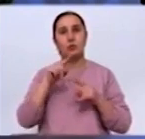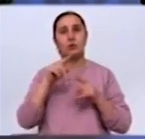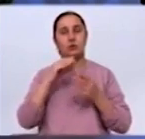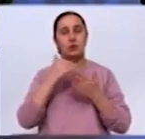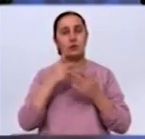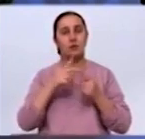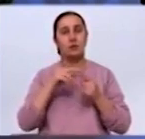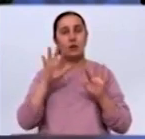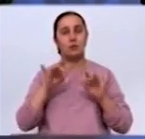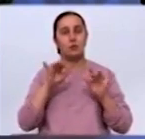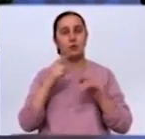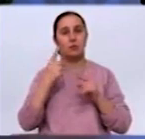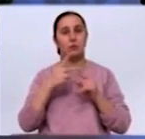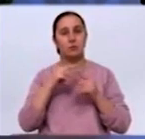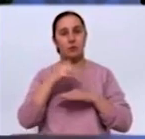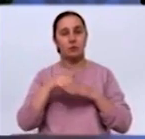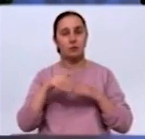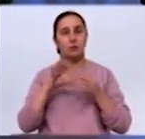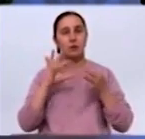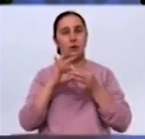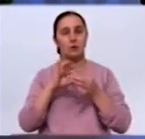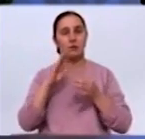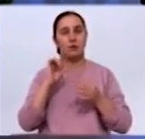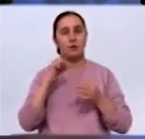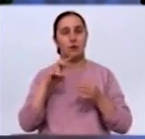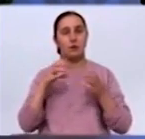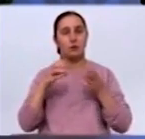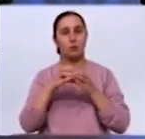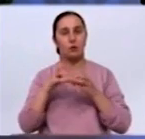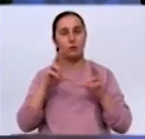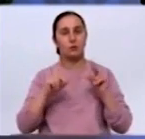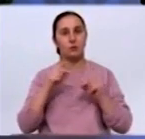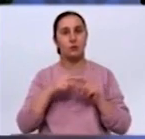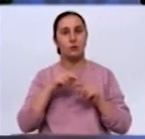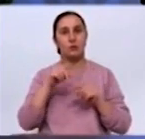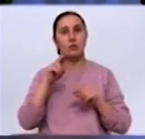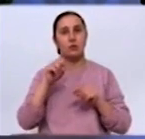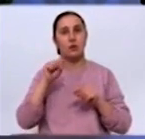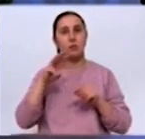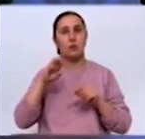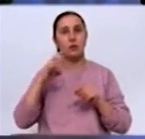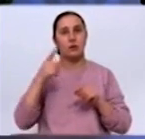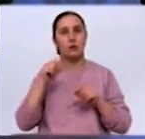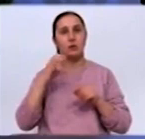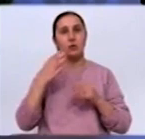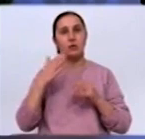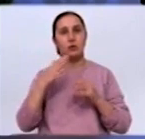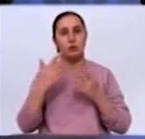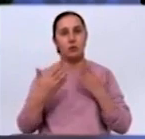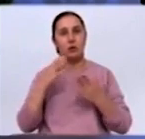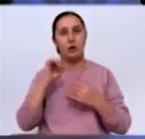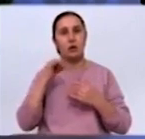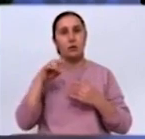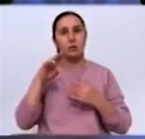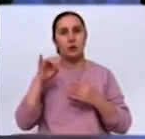kompyuter tarmog'ida bitta manzilda birlashtirilgan fayllar to'plami hisoblanadi. Domenga yoki IP'ga ega